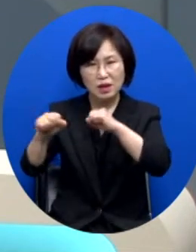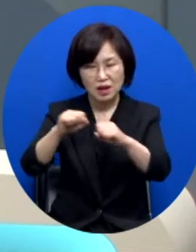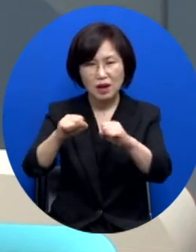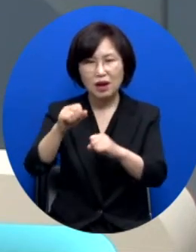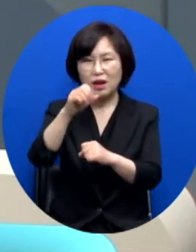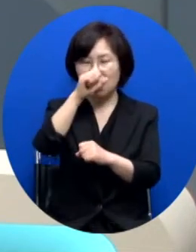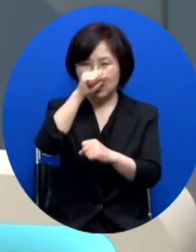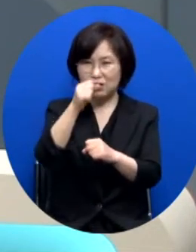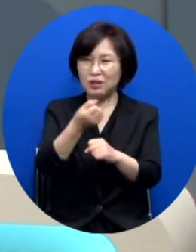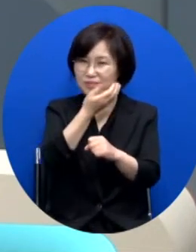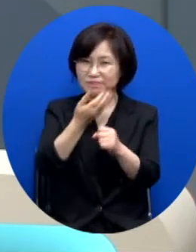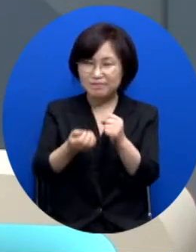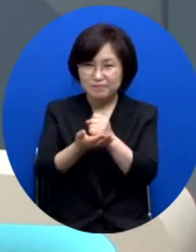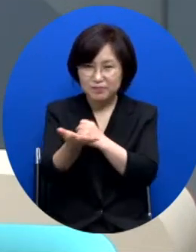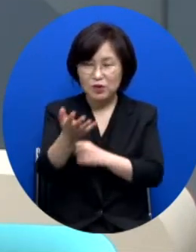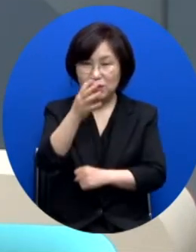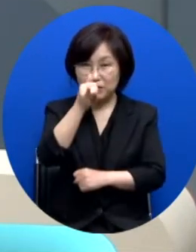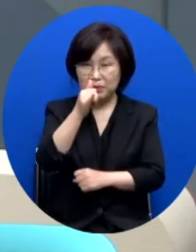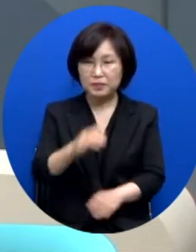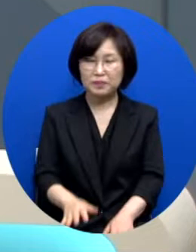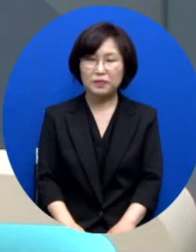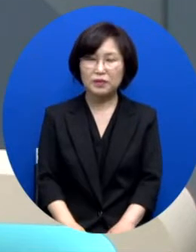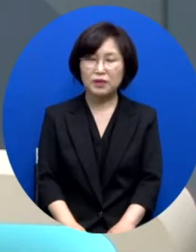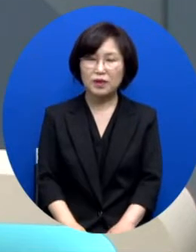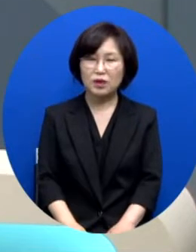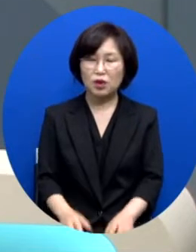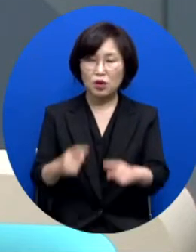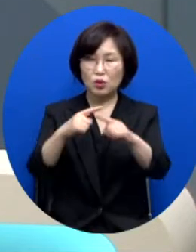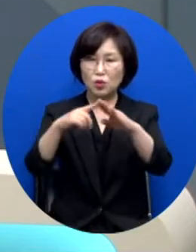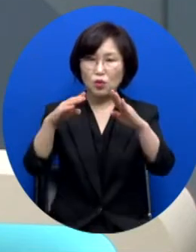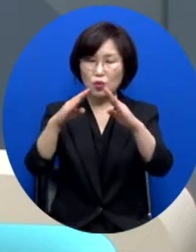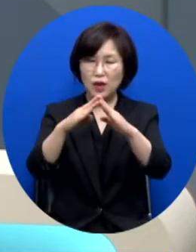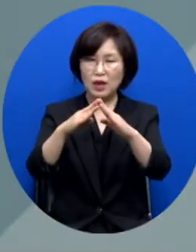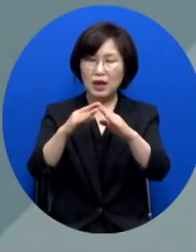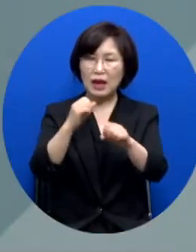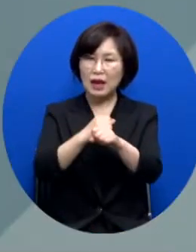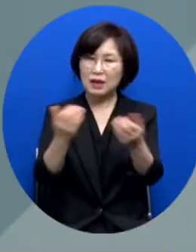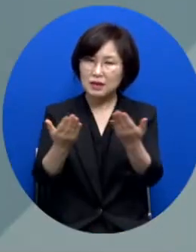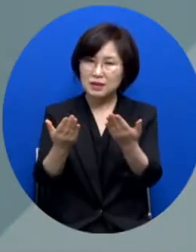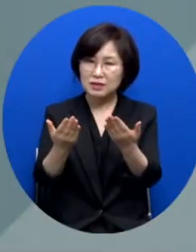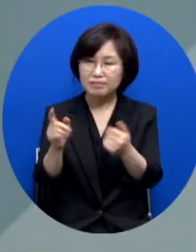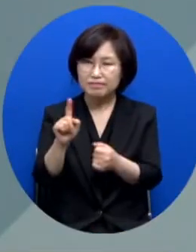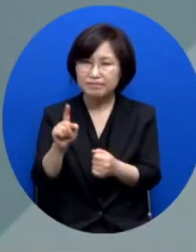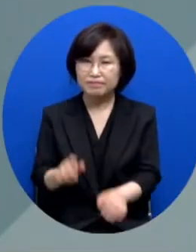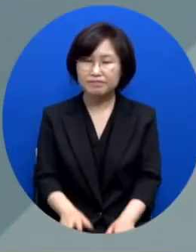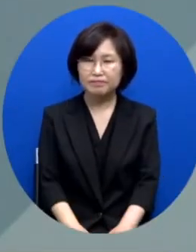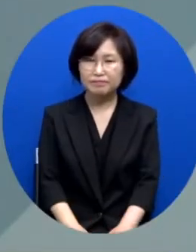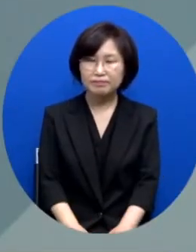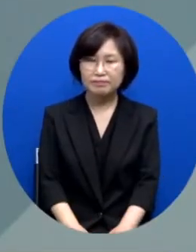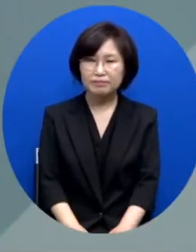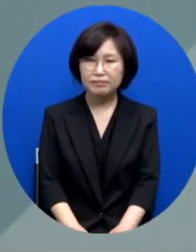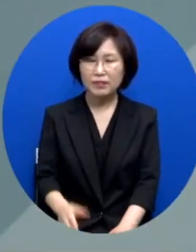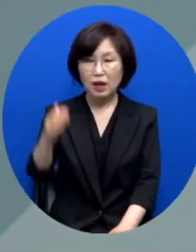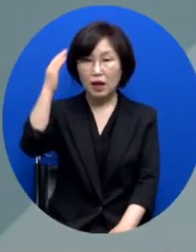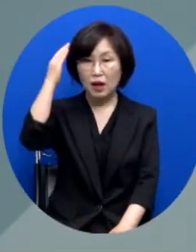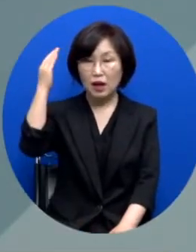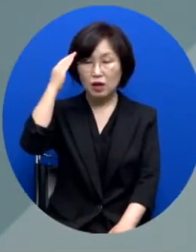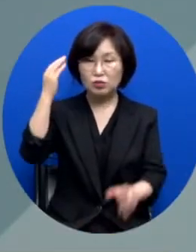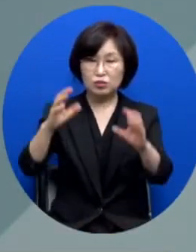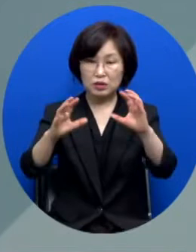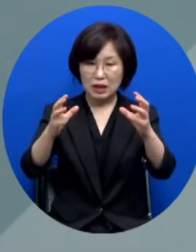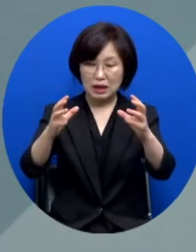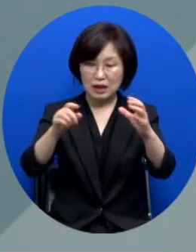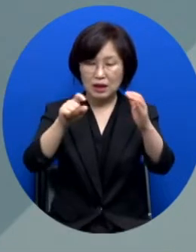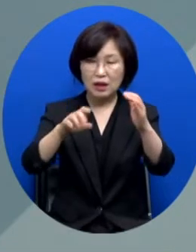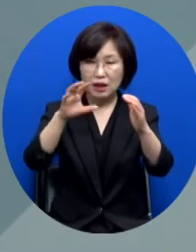텐데요. 이들을 돕기 위해 교회가 어떤 일을 우선으로 해야 할까요? 우리 교회들이 대한민국에 이